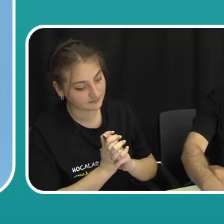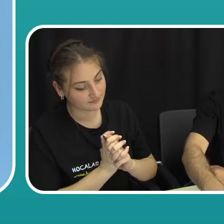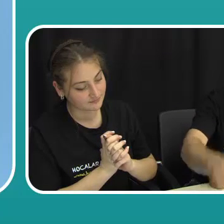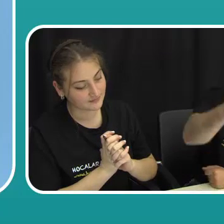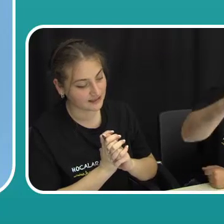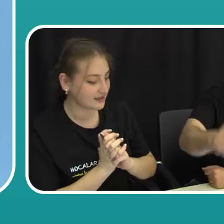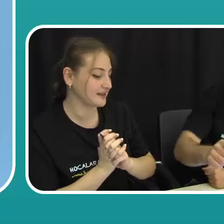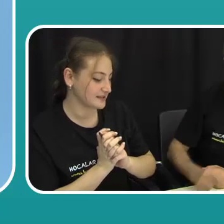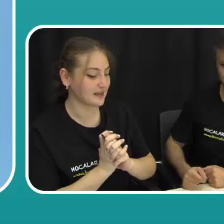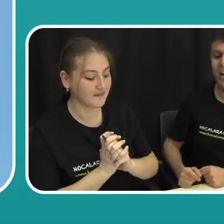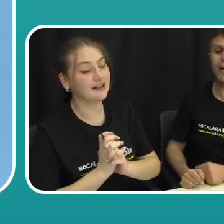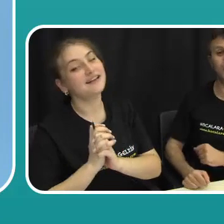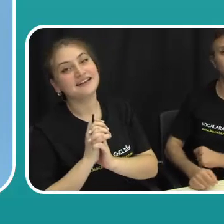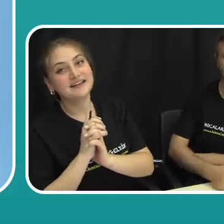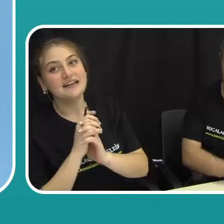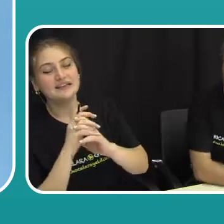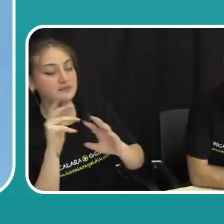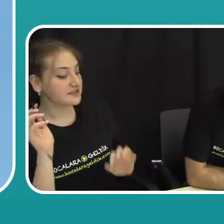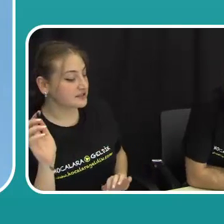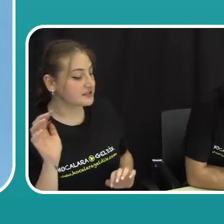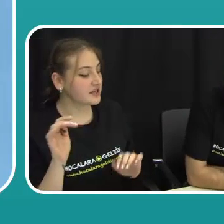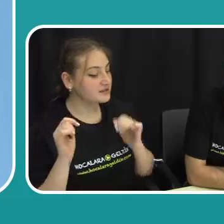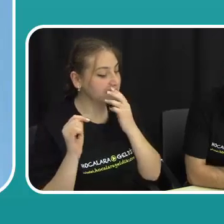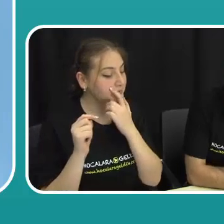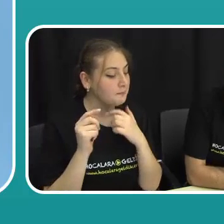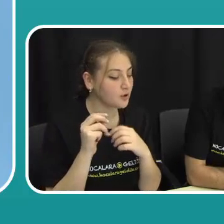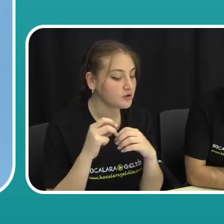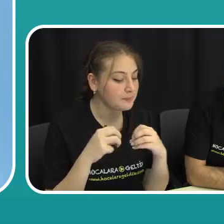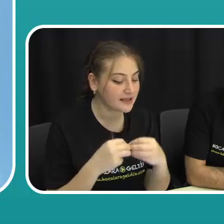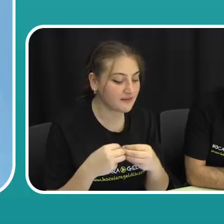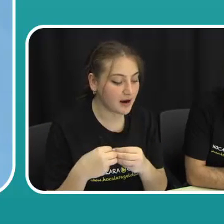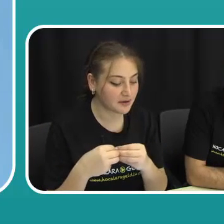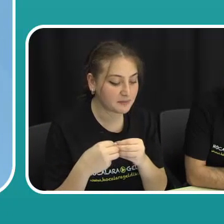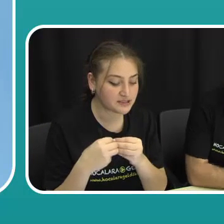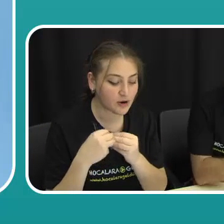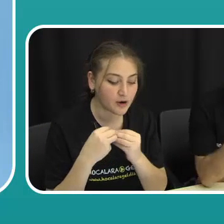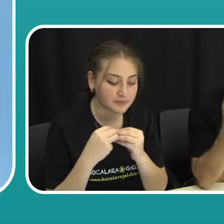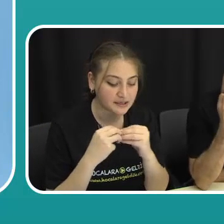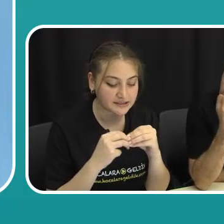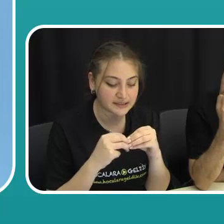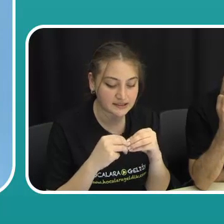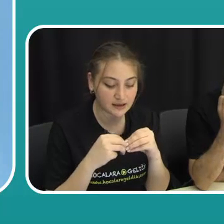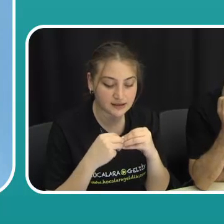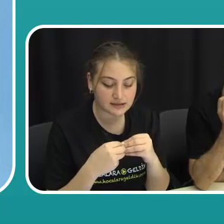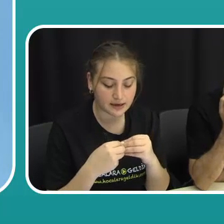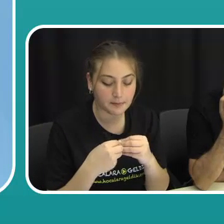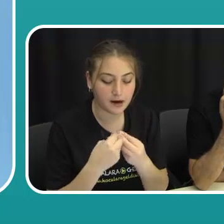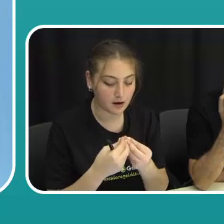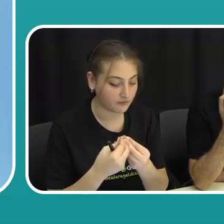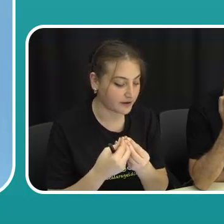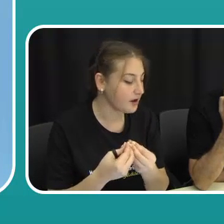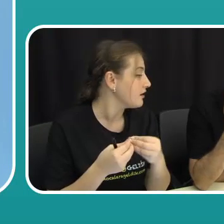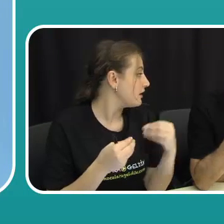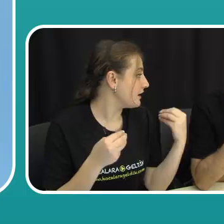Ama ileri gidersek Evet açıklayıcı anlatım Şimdi açıklayıcı anlatım bir konuda bilgi vermek K bir şey öğretmek için yazılan yazılara